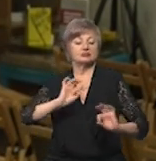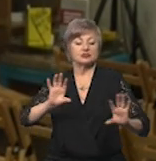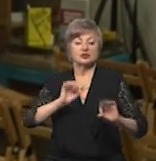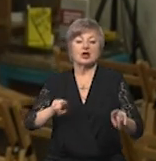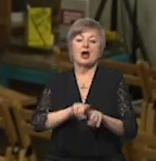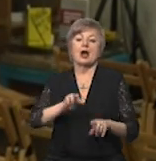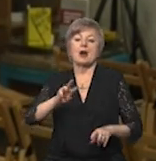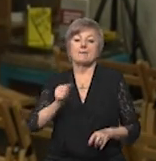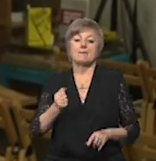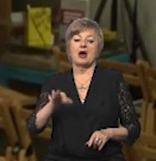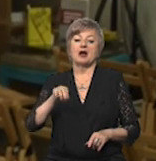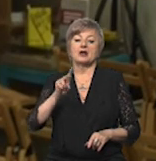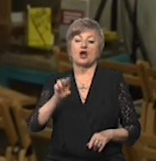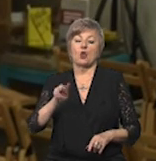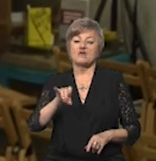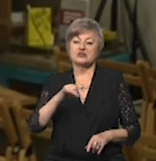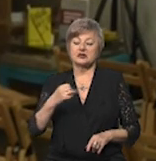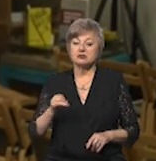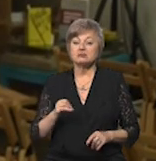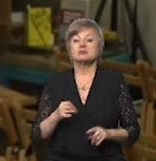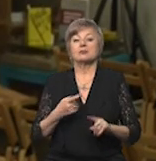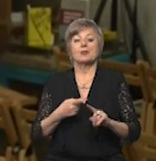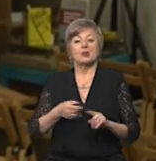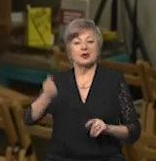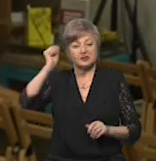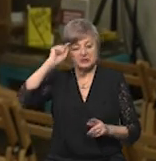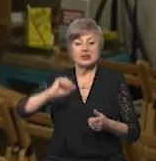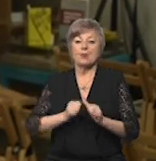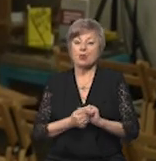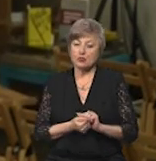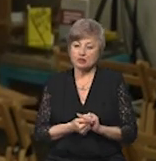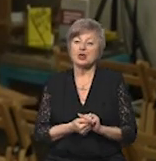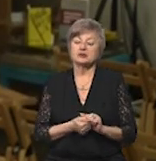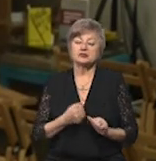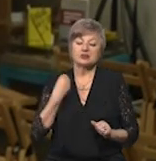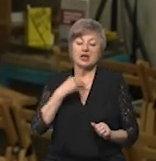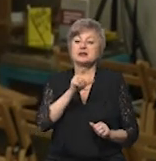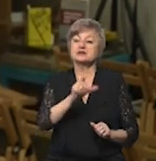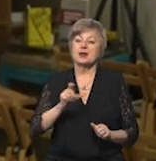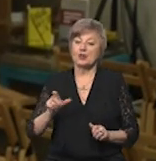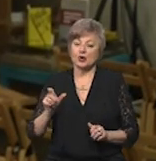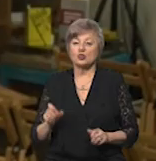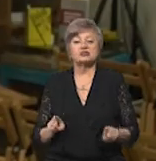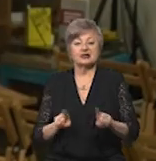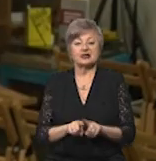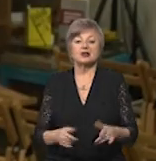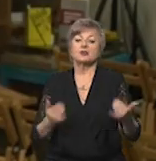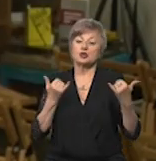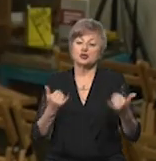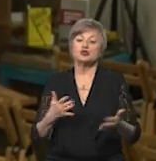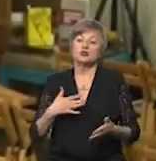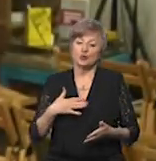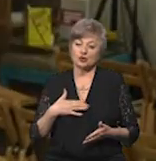наскільки яскраво це робив, що запам'ятався, дуже полюбився запоріжцям. І сьогодні нам вдалося